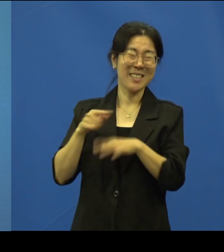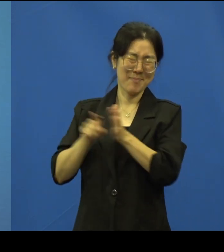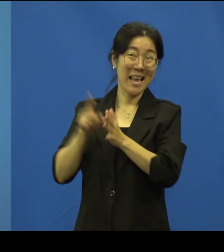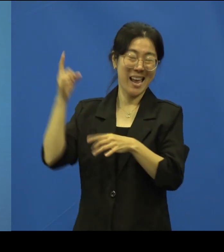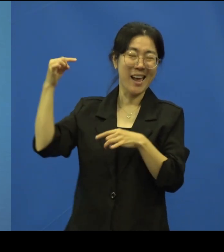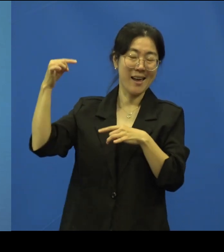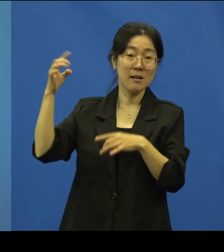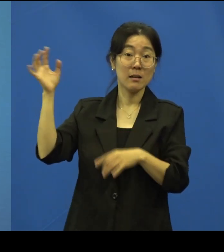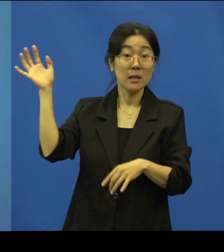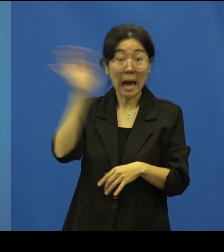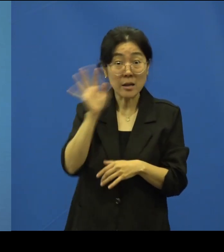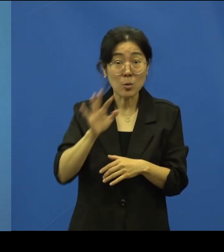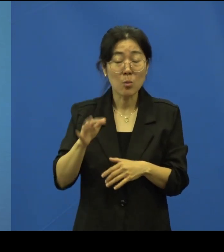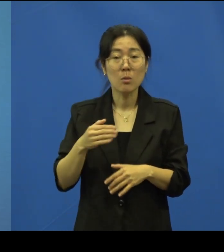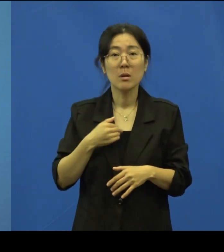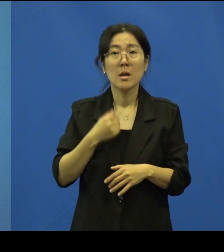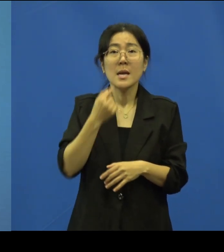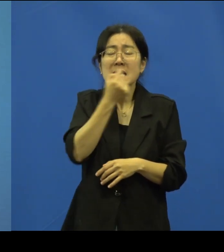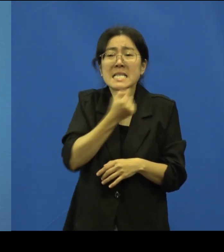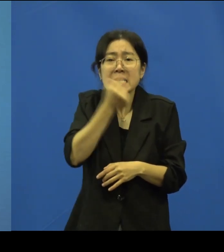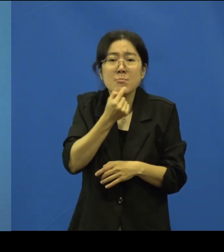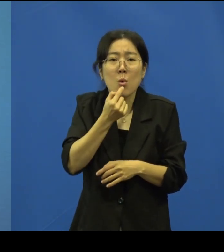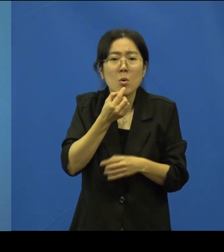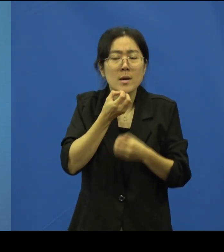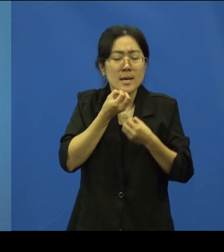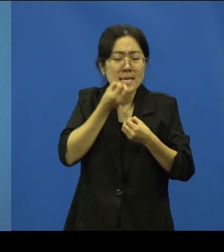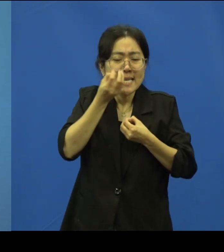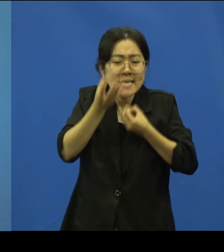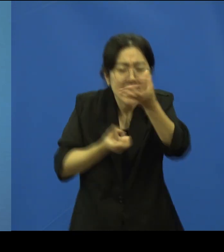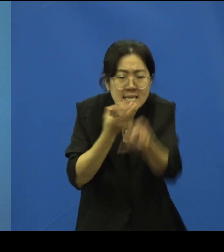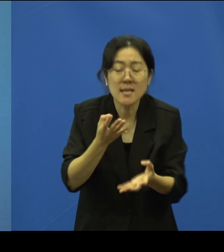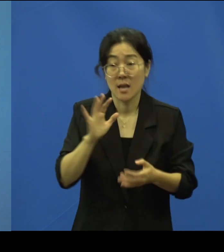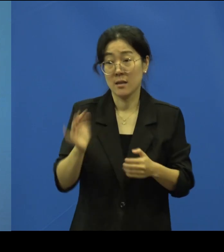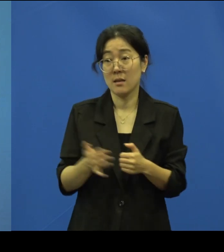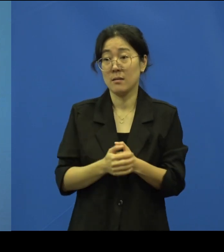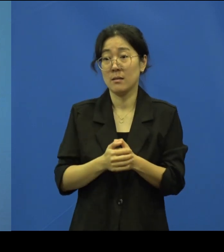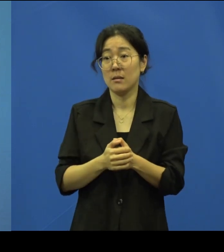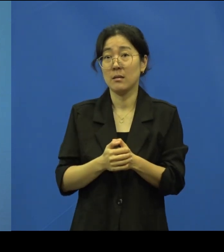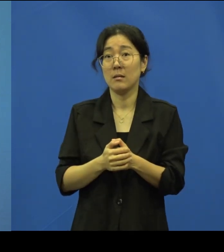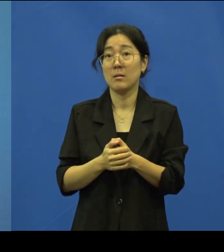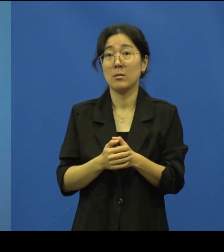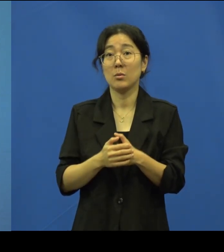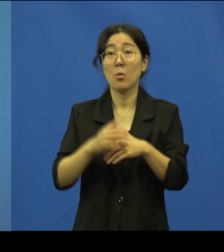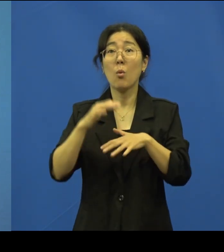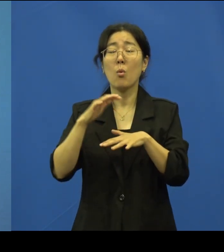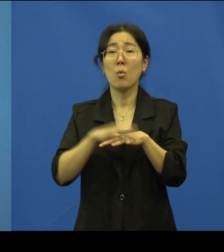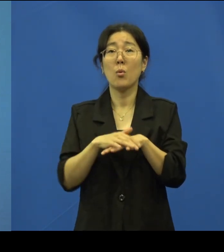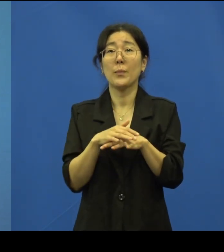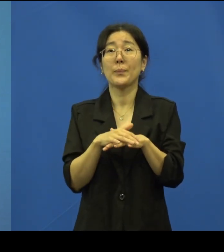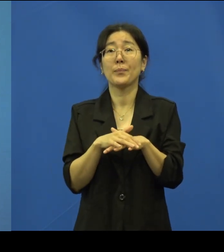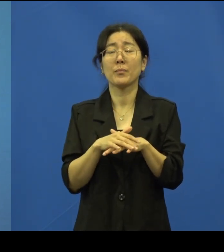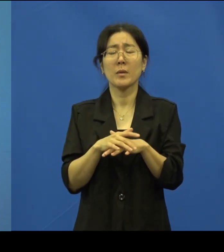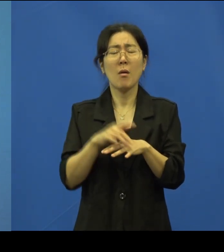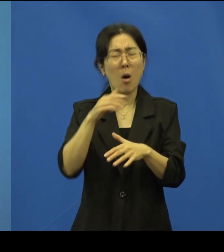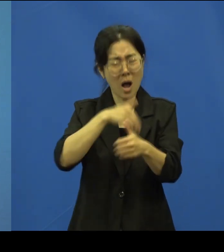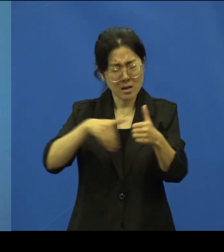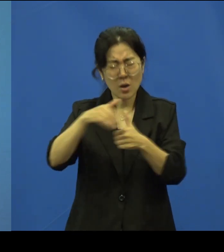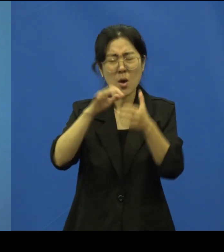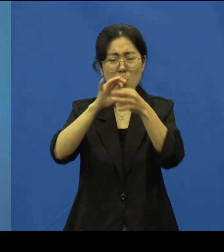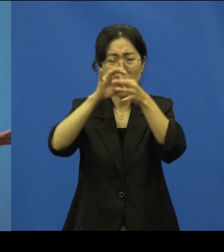때 그 입으로 시인하는 환경이 때때로는 죽음일 수도 있어요. 손해는 보는 환경일 수도 있겠죠.